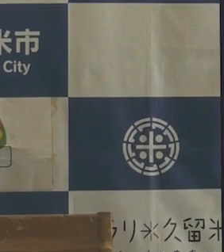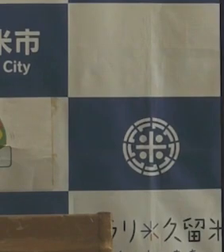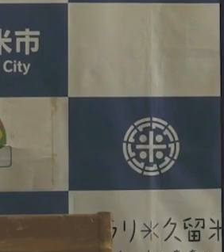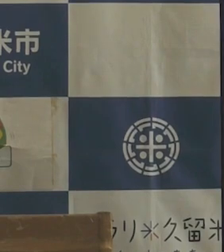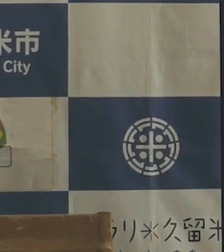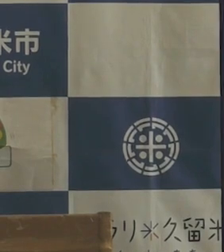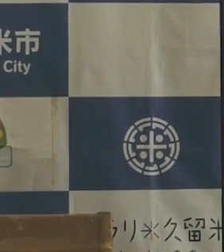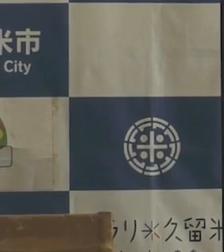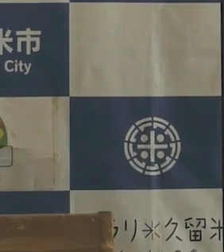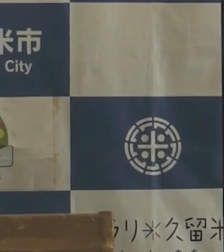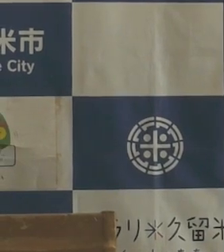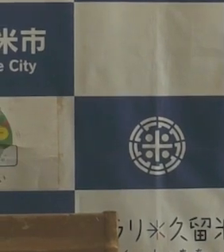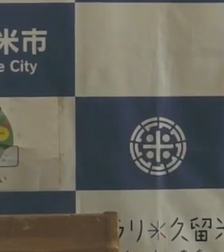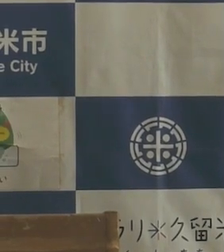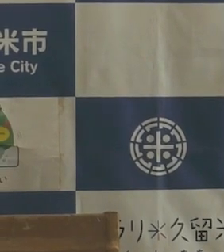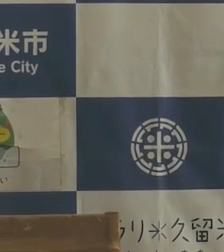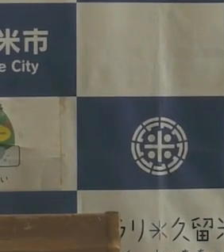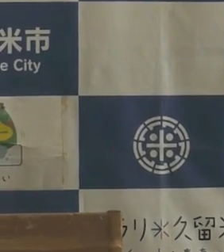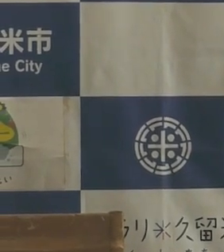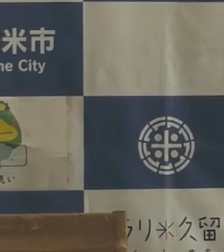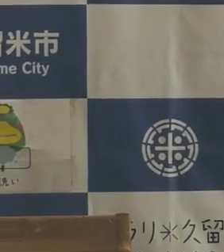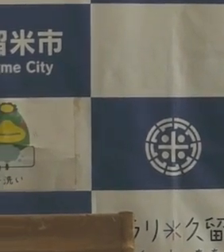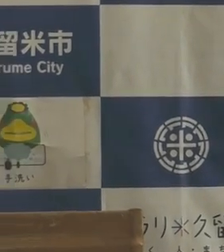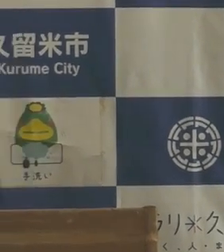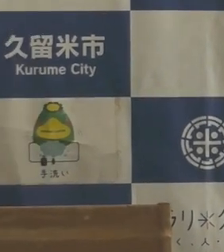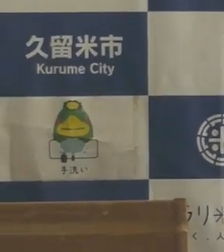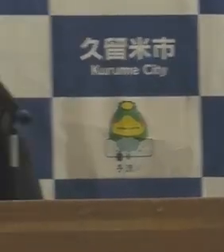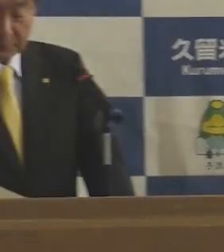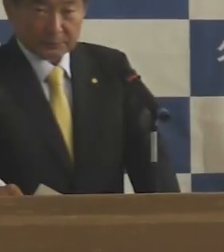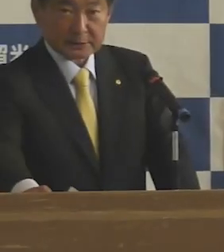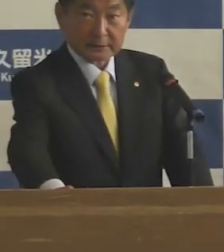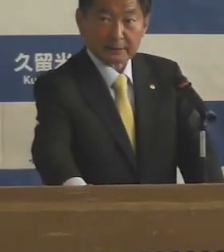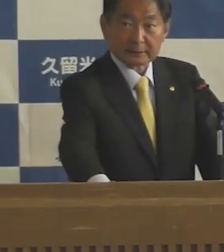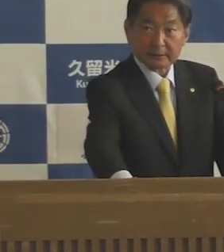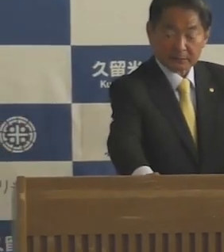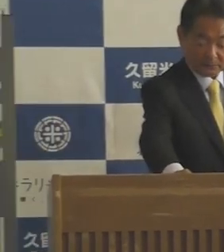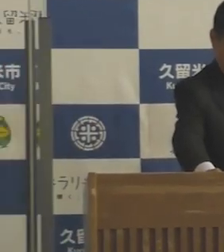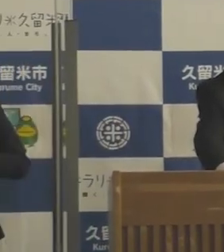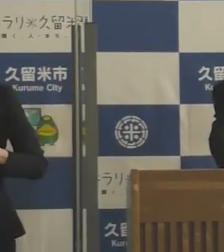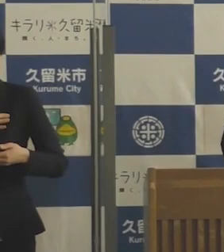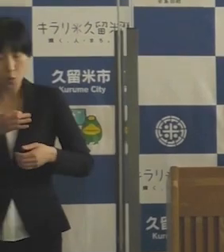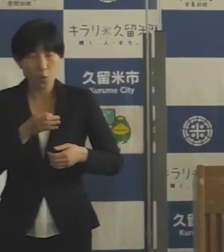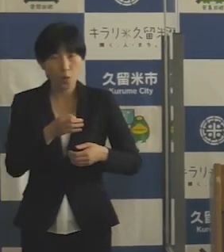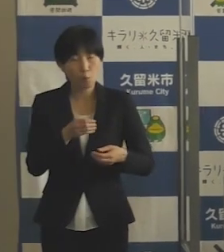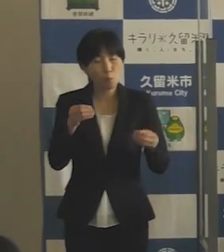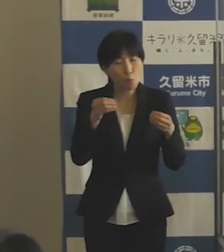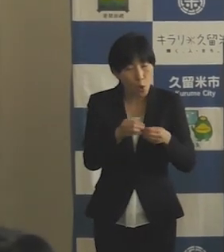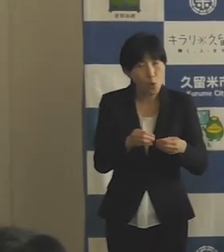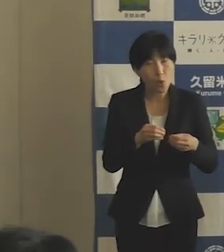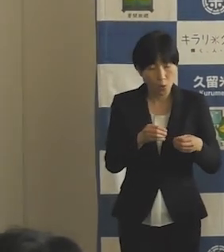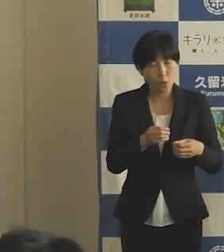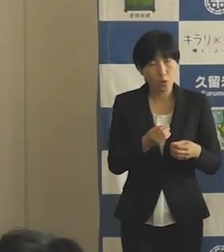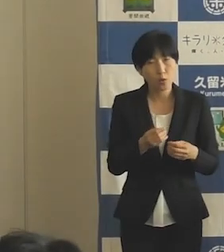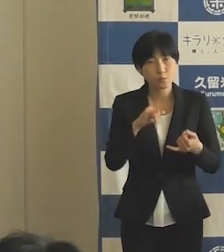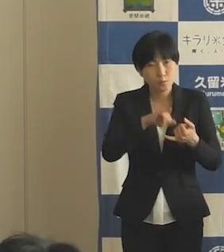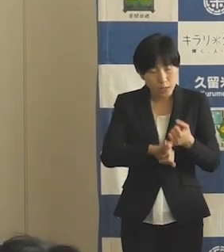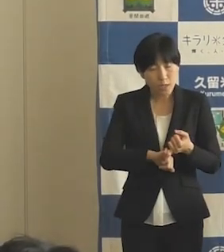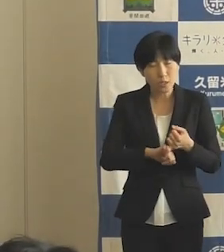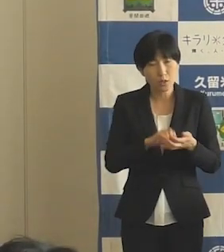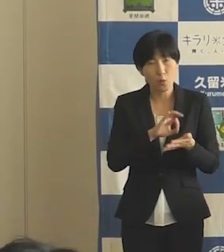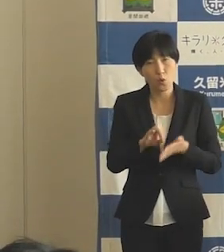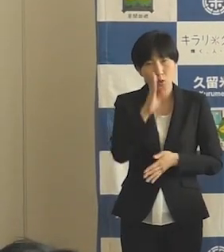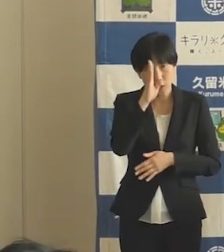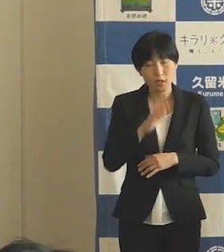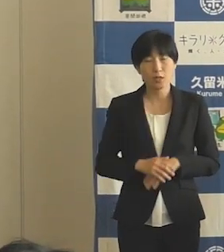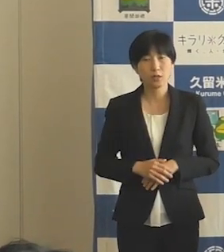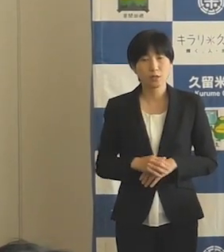券がなくても接種ができますので、買い物のついでにぜひご利用していただきたいと思っております。2点目は